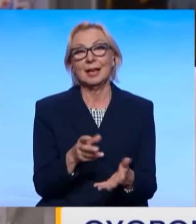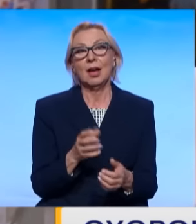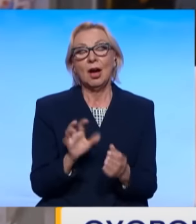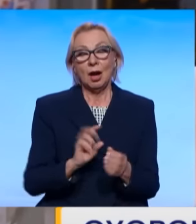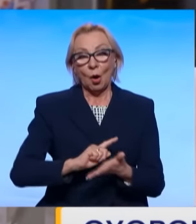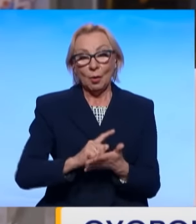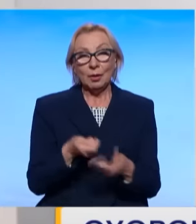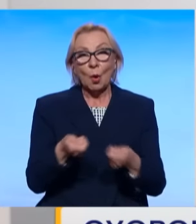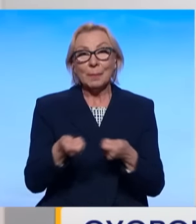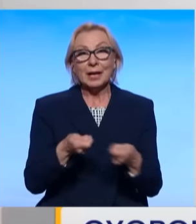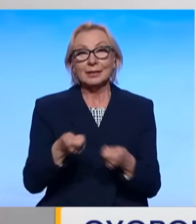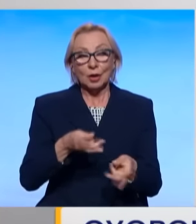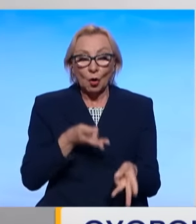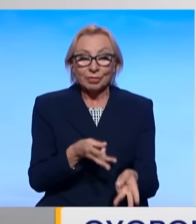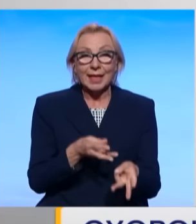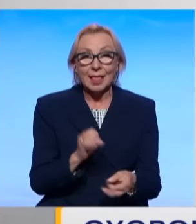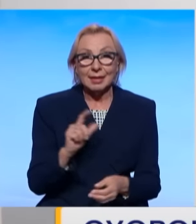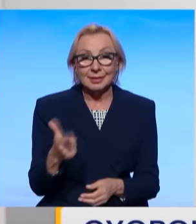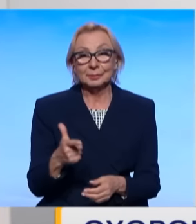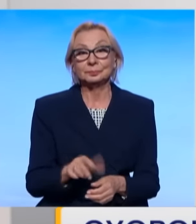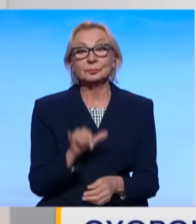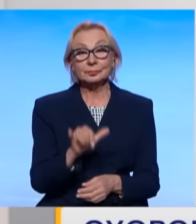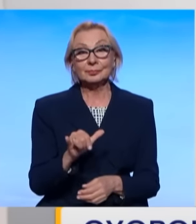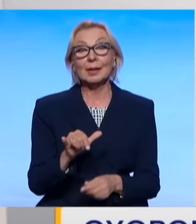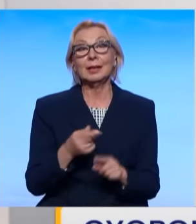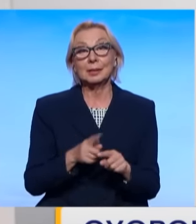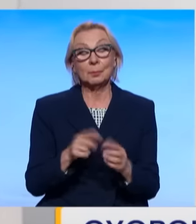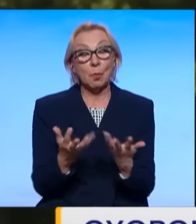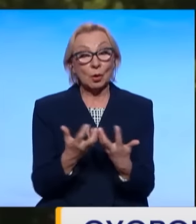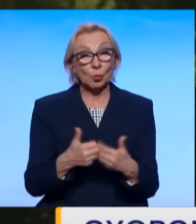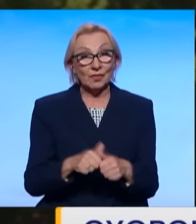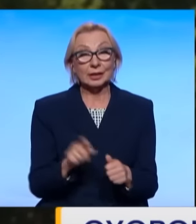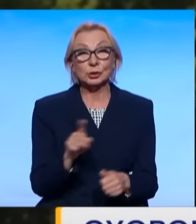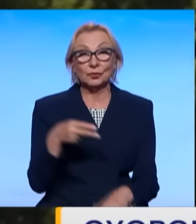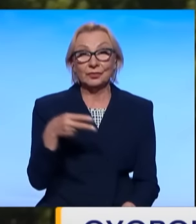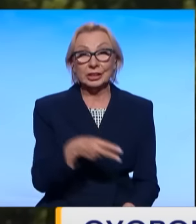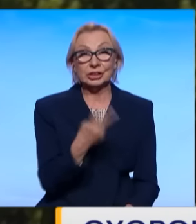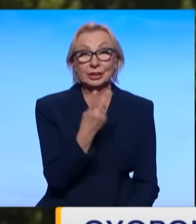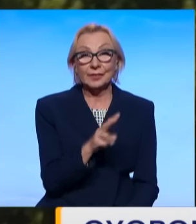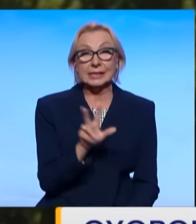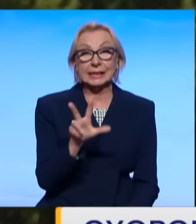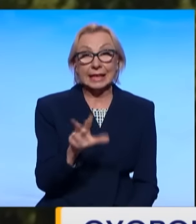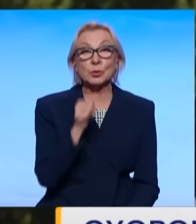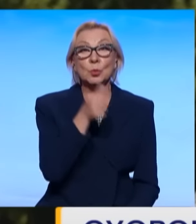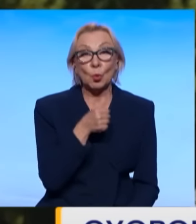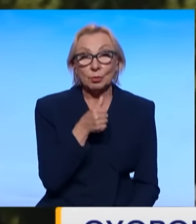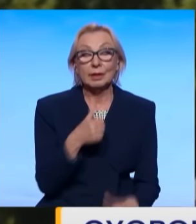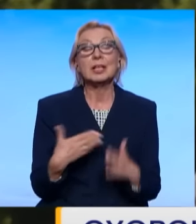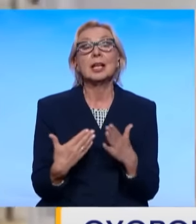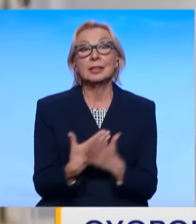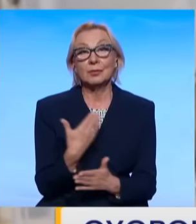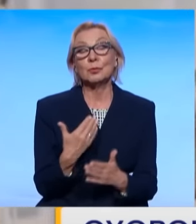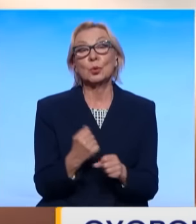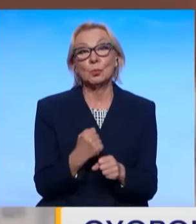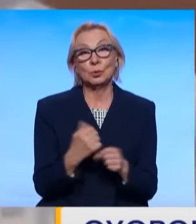котелін, операторки АЗС. У інспекції з питань зайнятості населення порахували. У 2023 році нову роботу